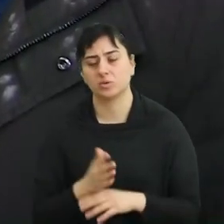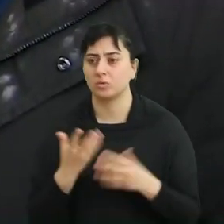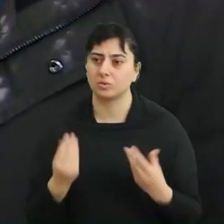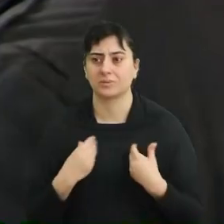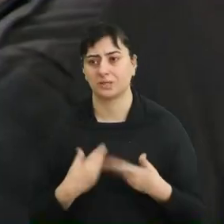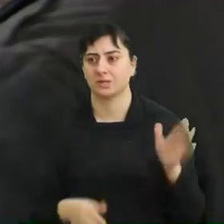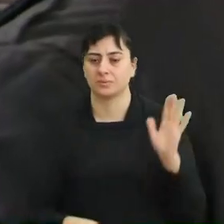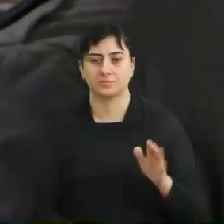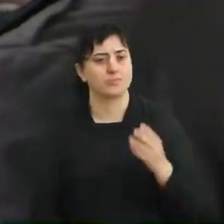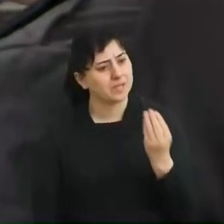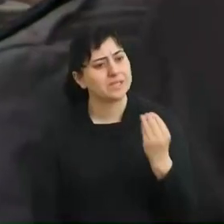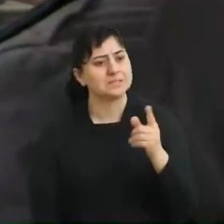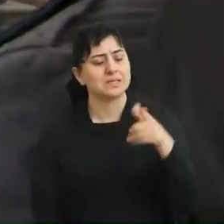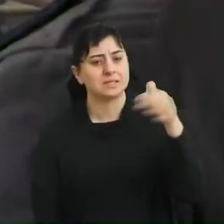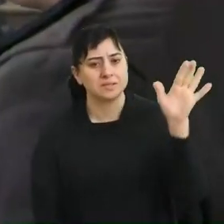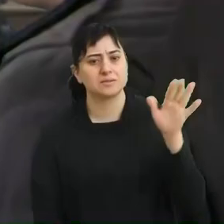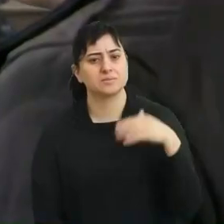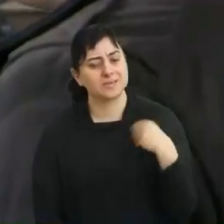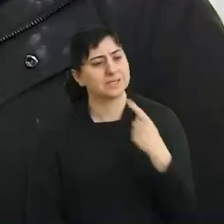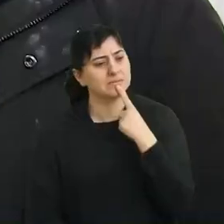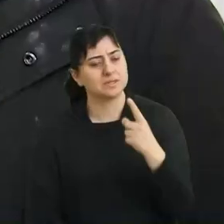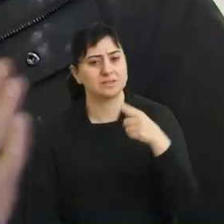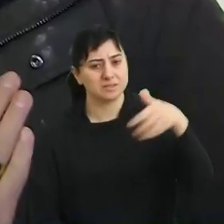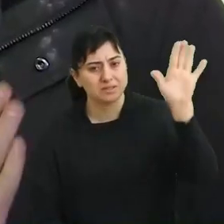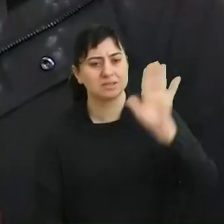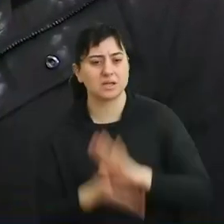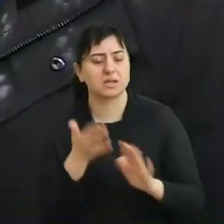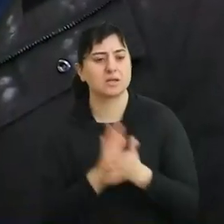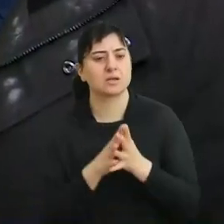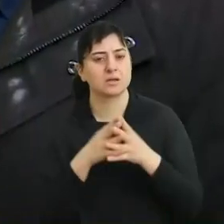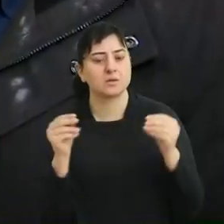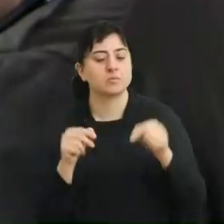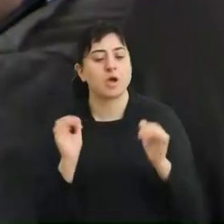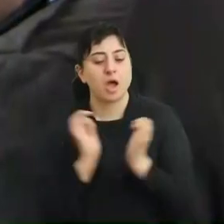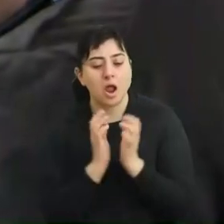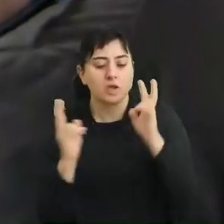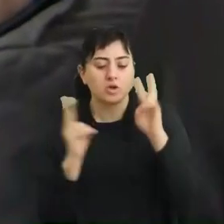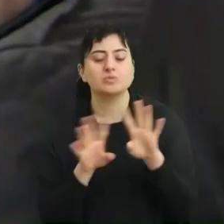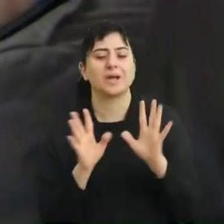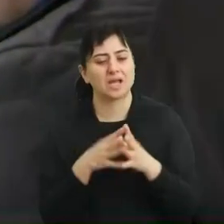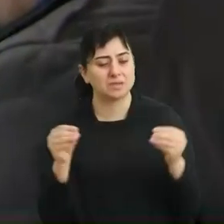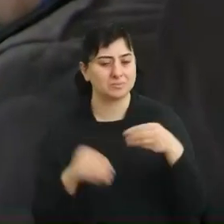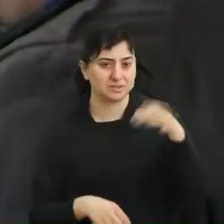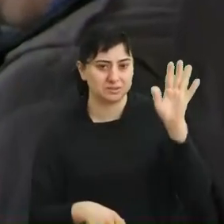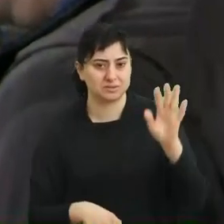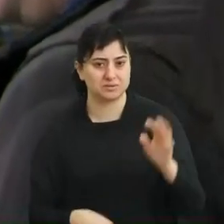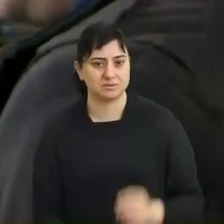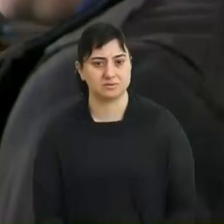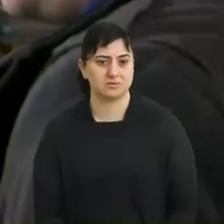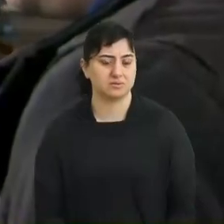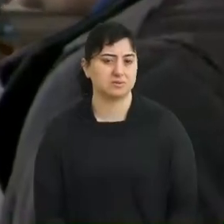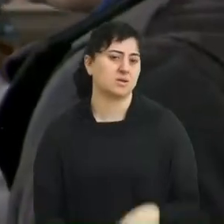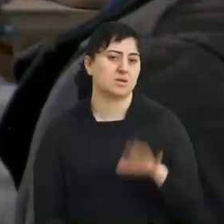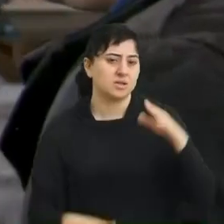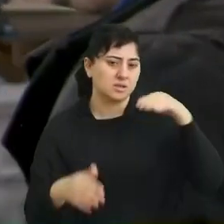Doğru diyorsun. En iyisi bu. En iyisi bu. Senin iyiliğin için söylüyorum Nurhan. Git buralardan. Bir daha bu aileyle görüşme. Kaç. Ben ne